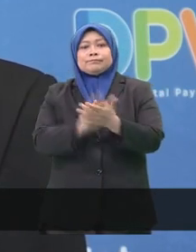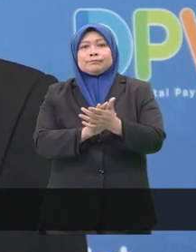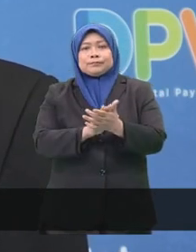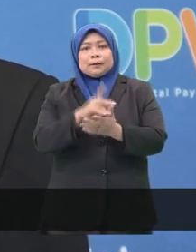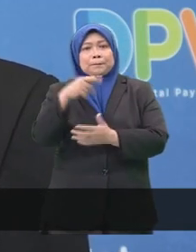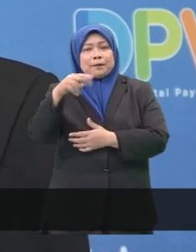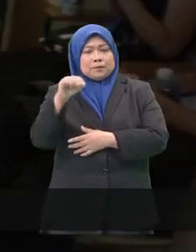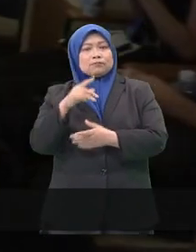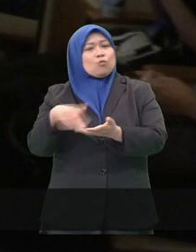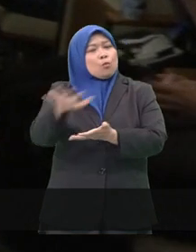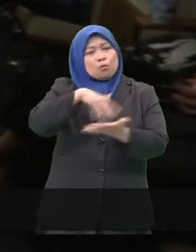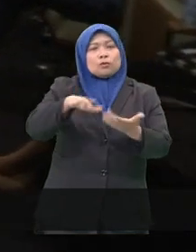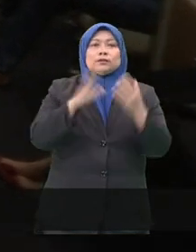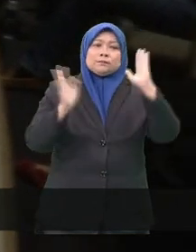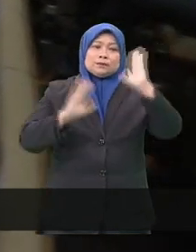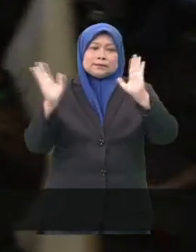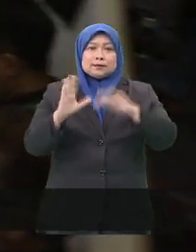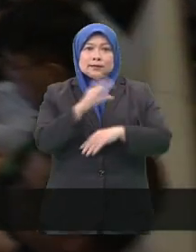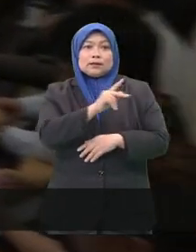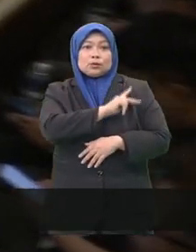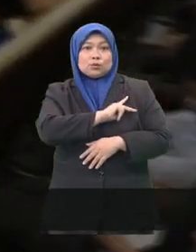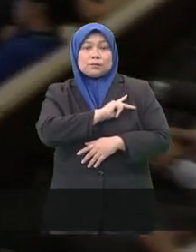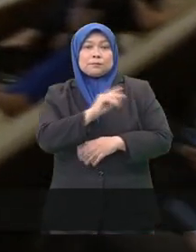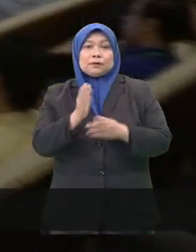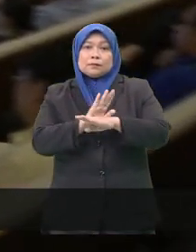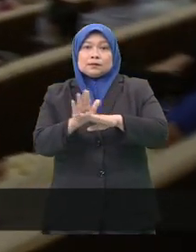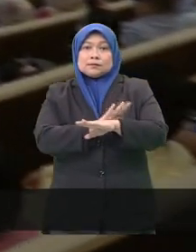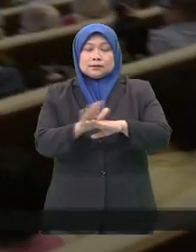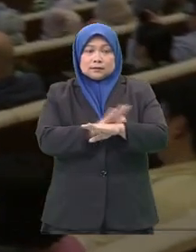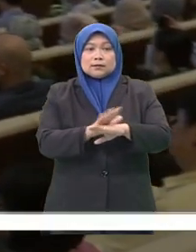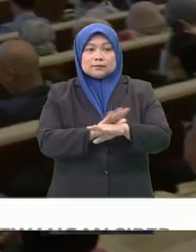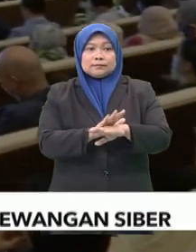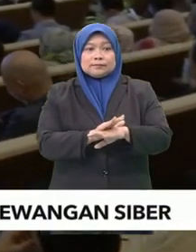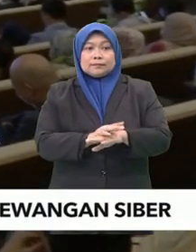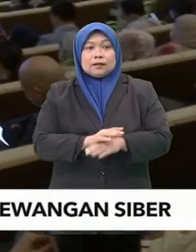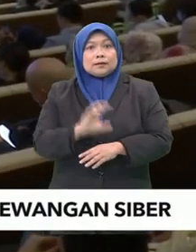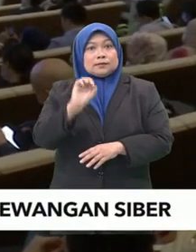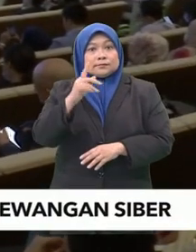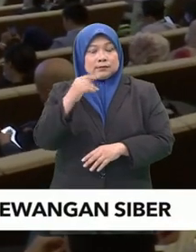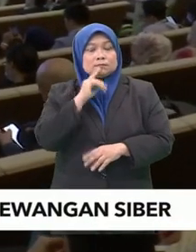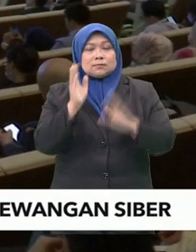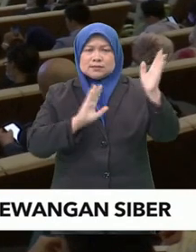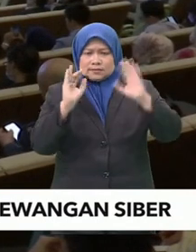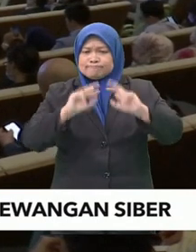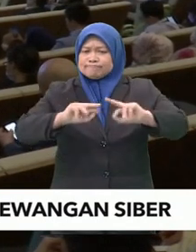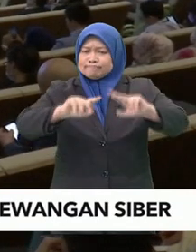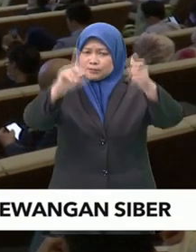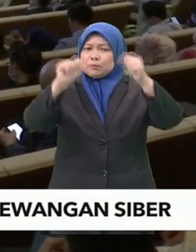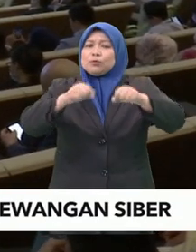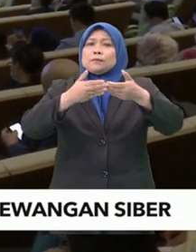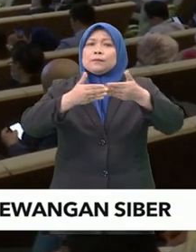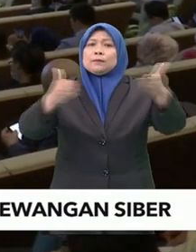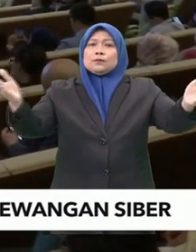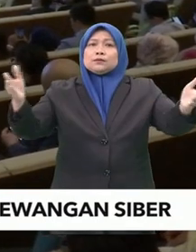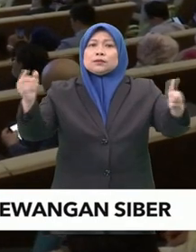Malaysia bagi ketua pegawai pemasaran unit Malaysia adalah negara yang berpotensi untuk memperluas